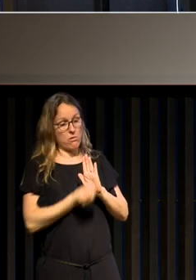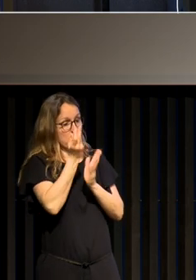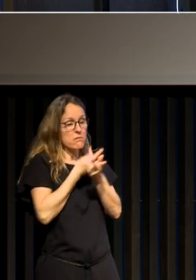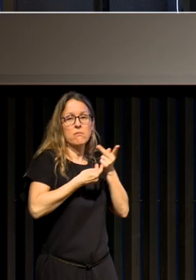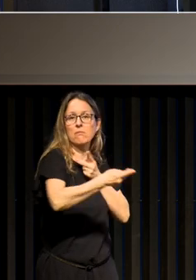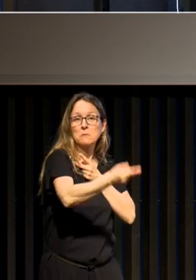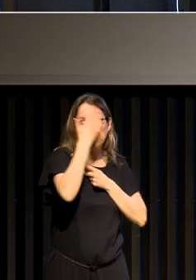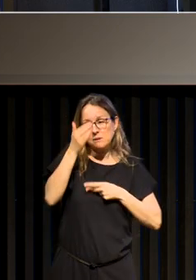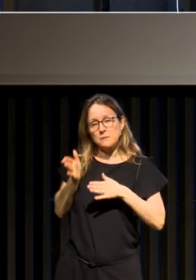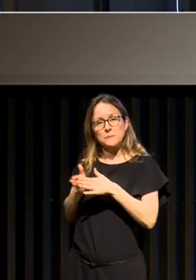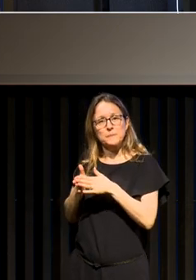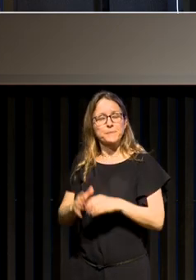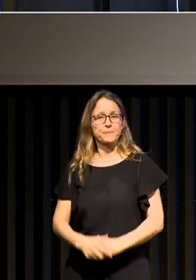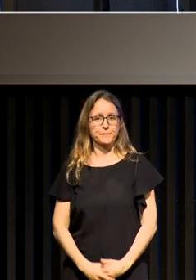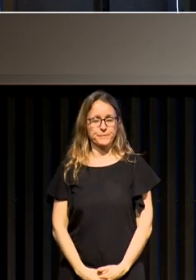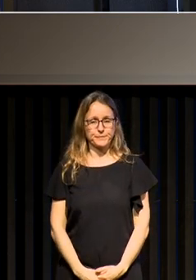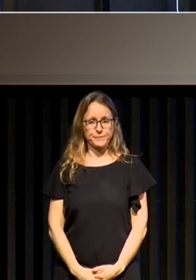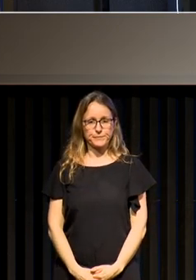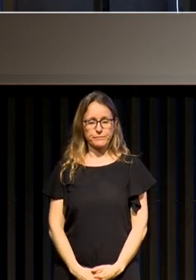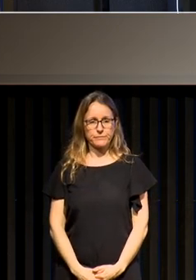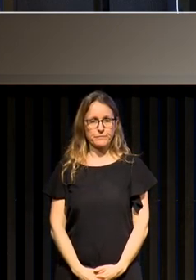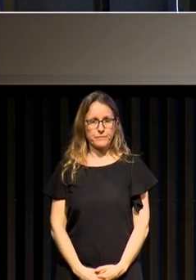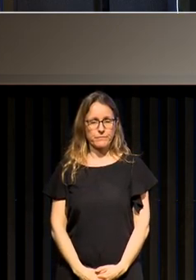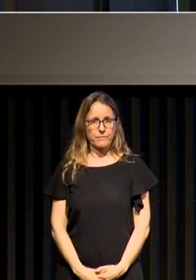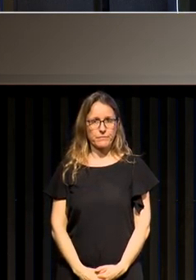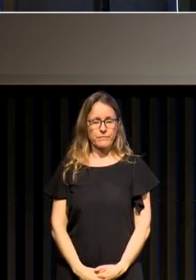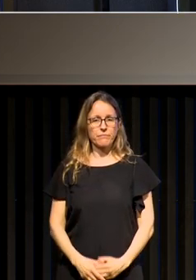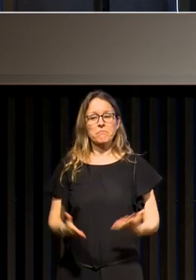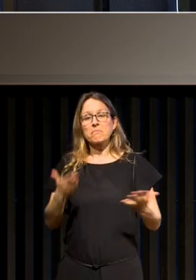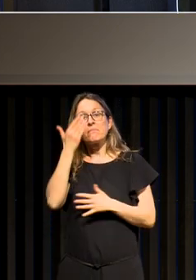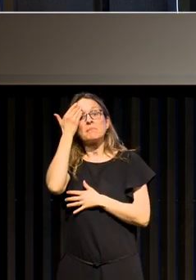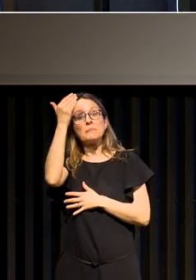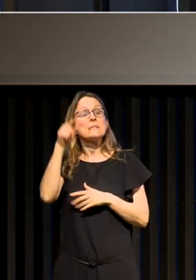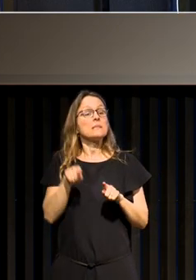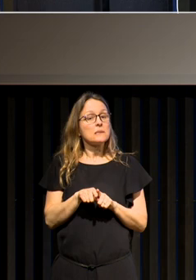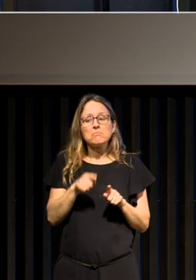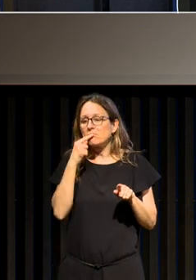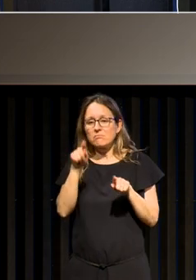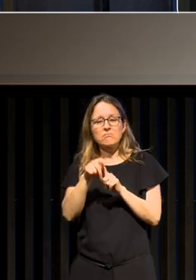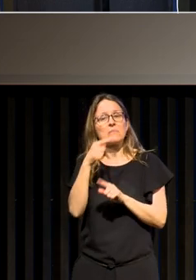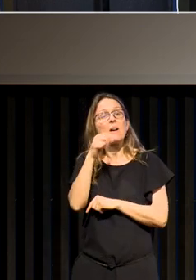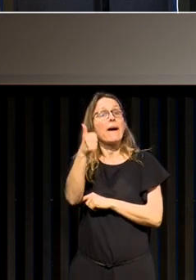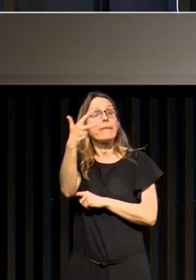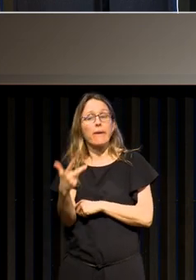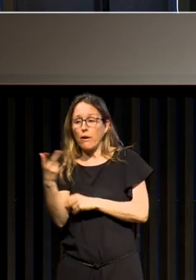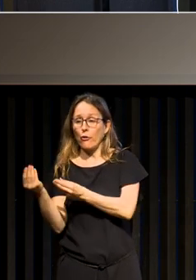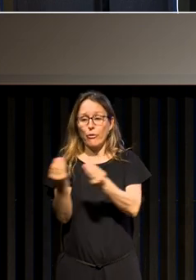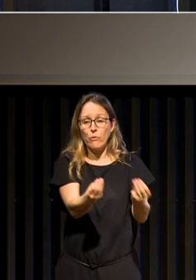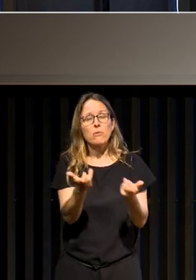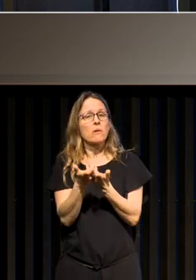demande. Alors, dans le cas de recours à un tiers donneur, ovocyte, spermatozoïde,